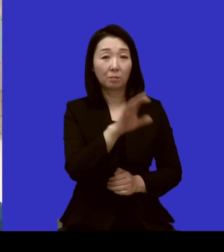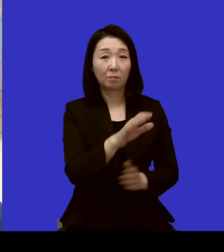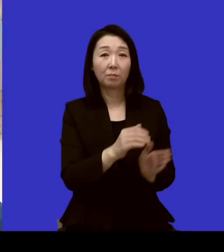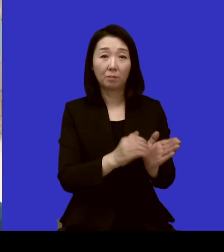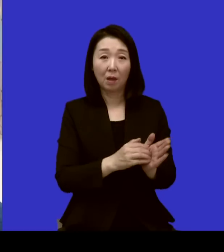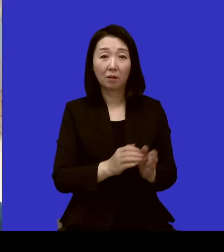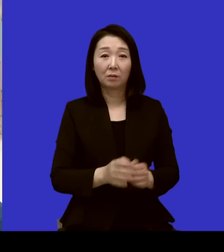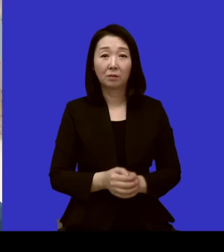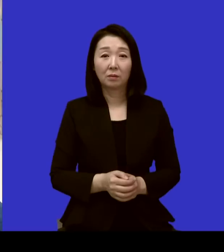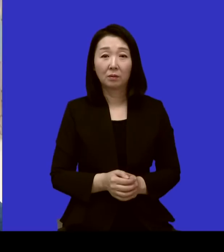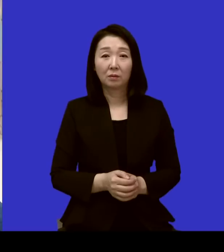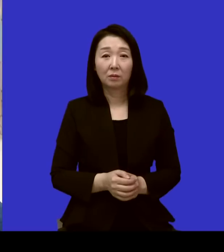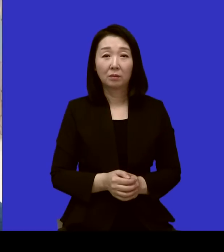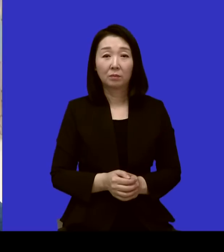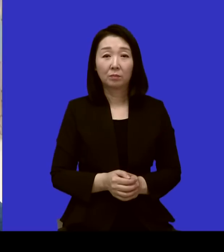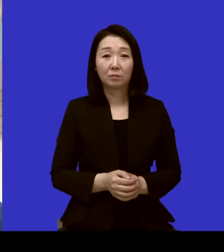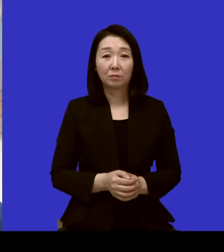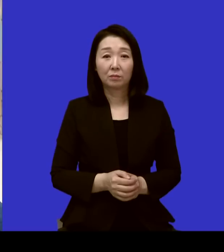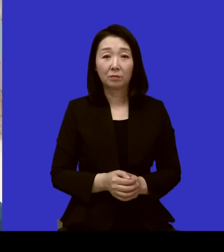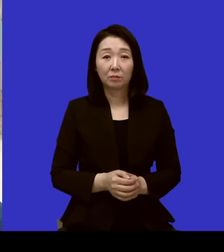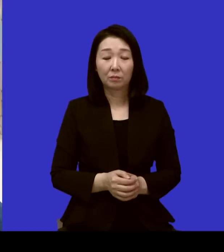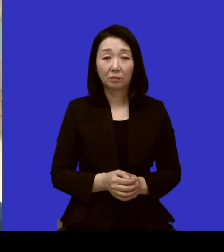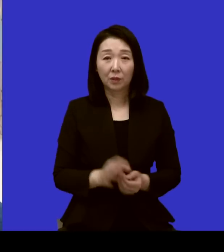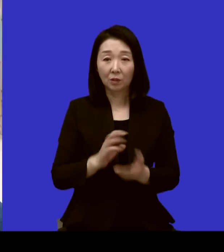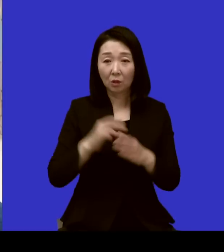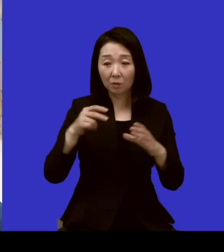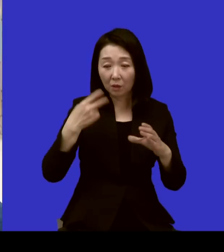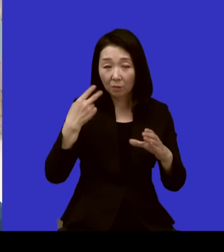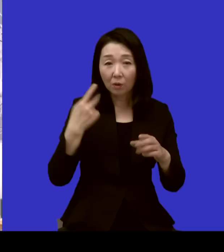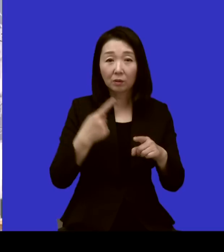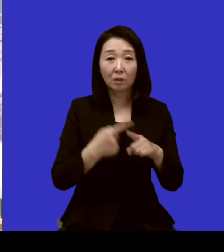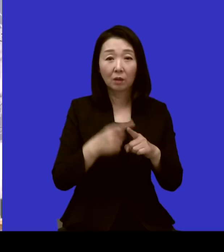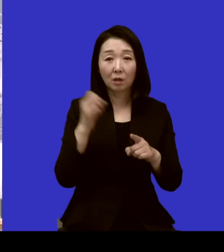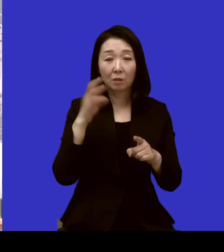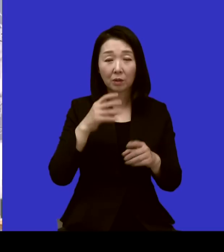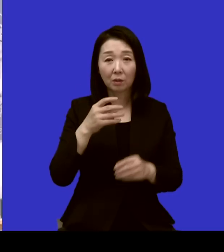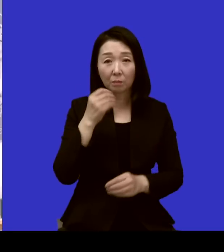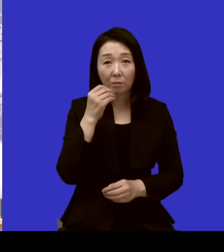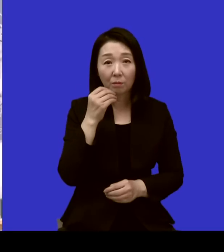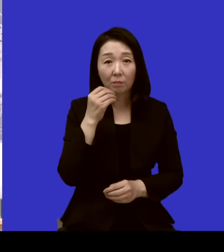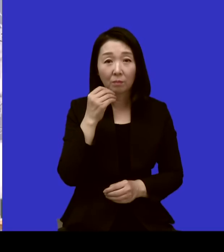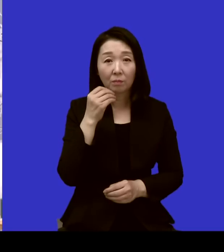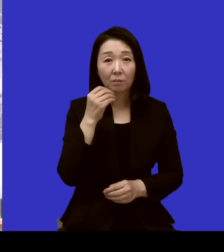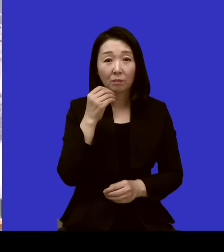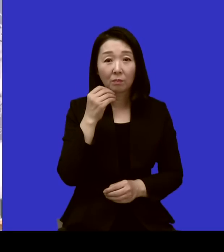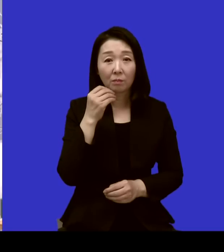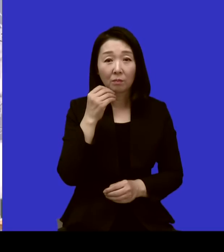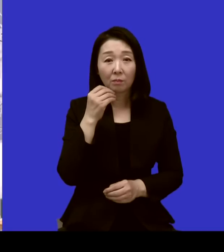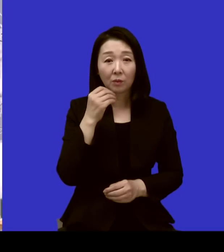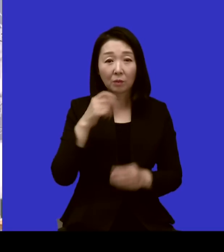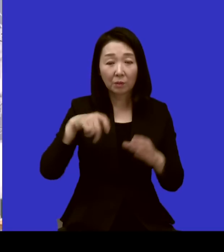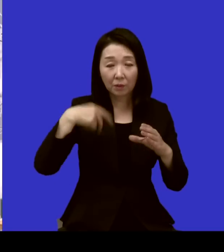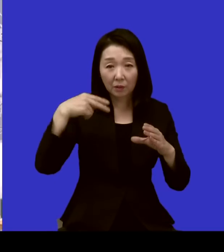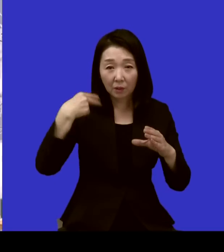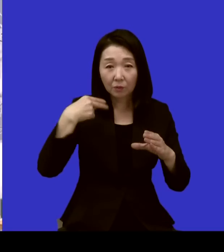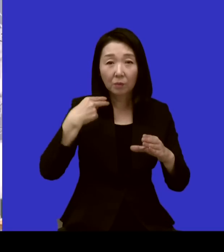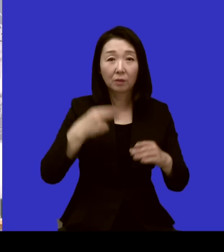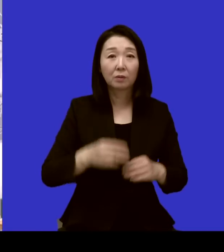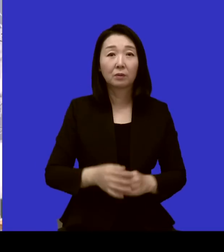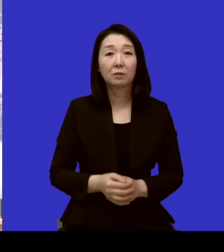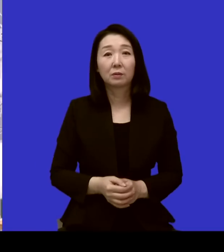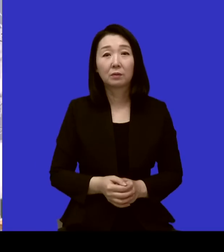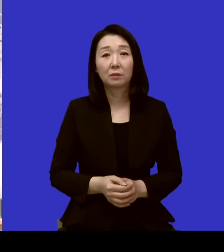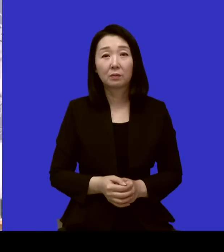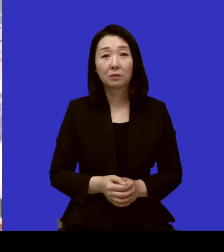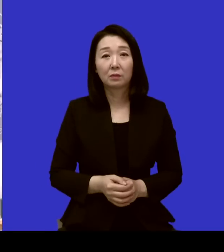말해줬어요. 그랬더니 이제 컵라면을 계속 먹고 있었는데 그 친구가 갑자기 멈칫하더니 네. 컵라면을 계속 먹는 거예요.